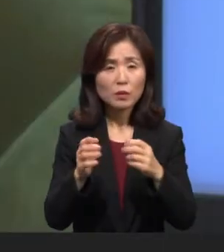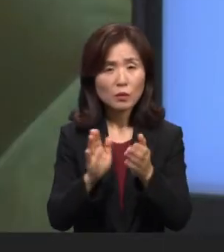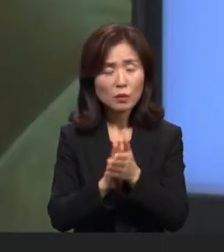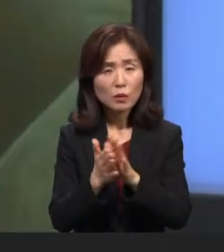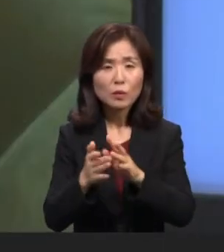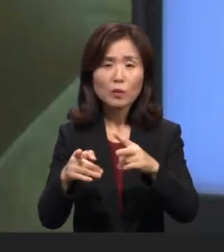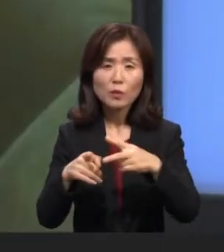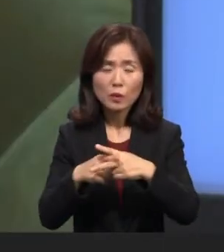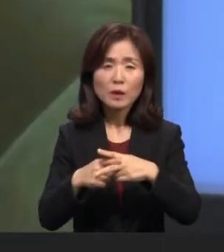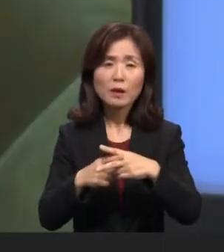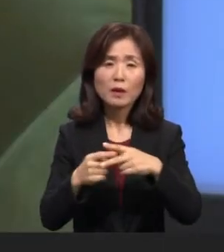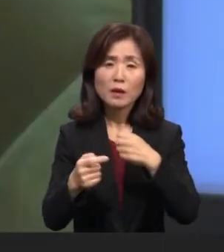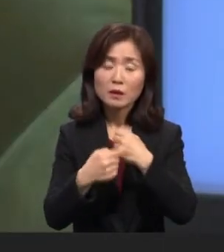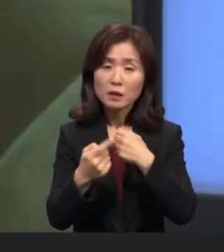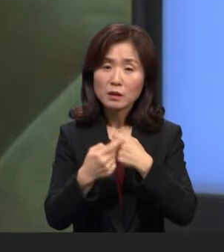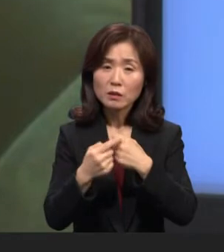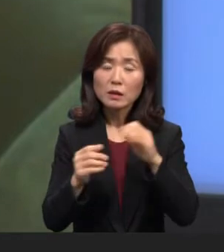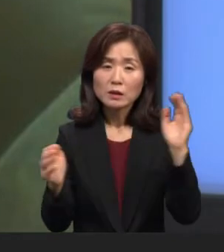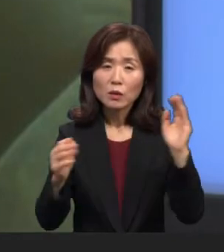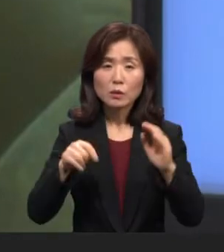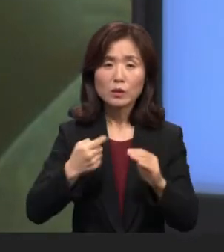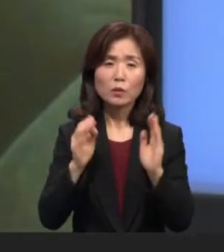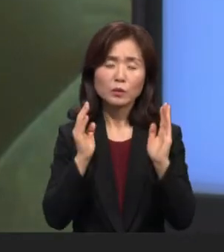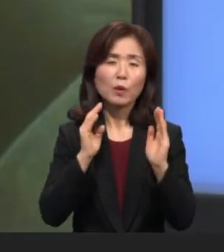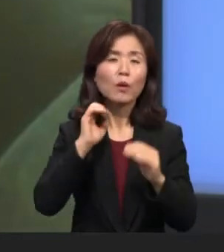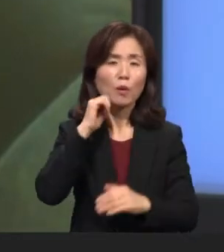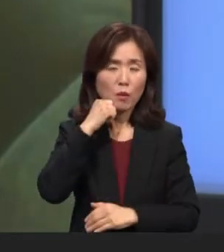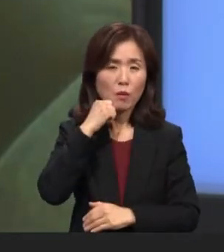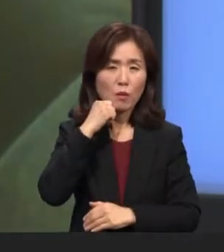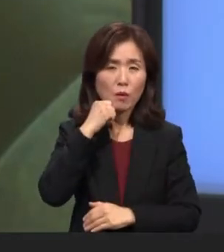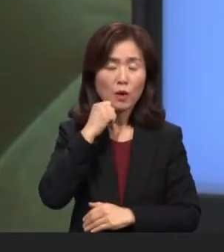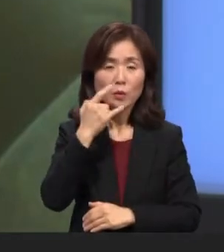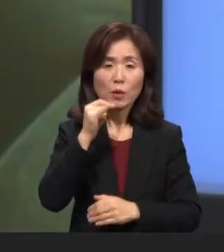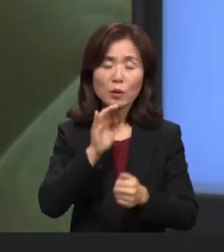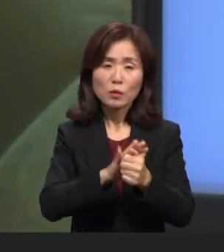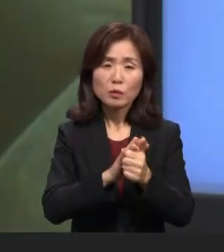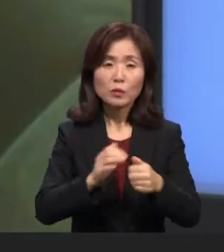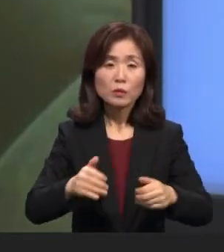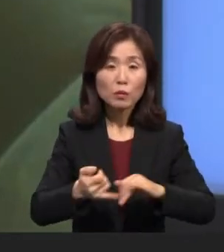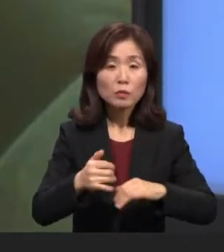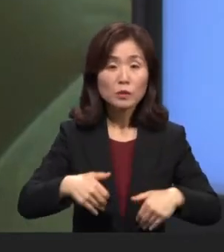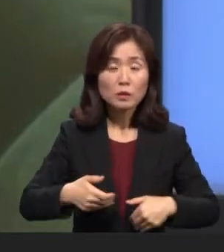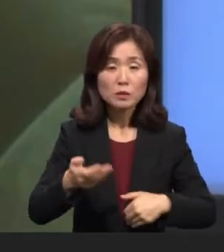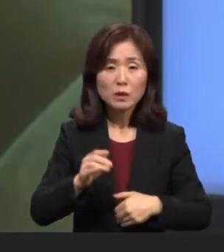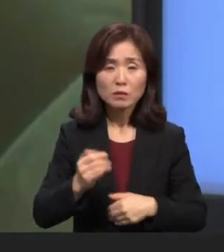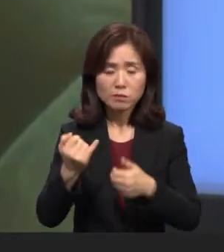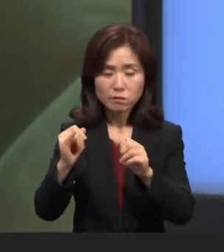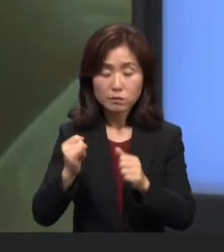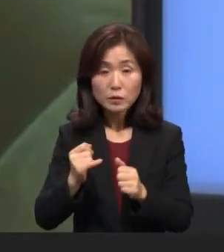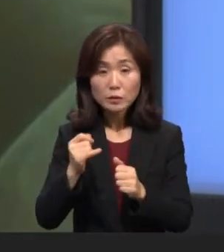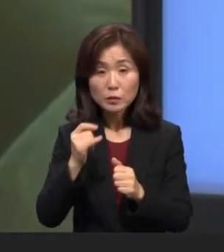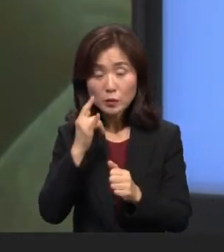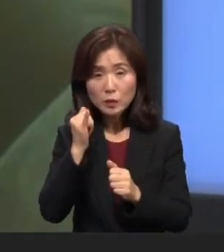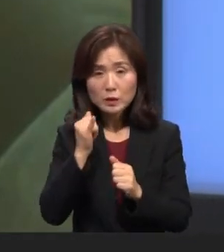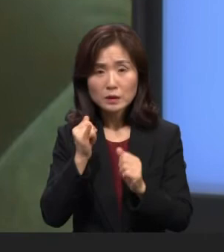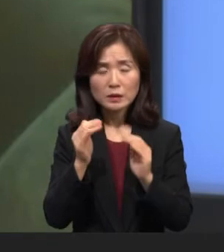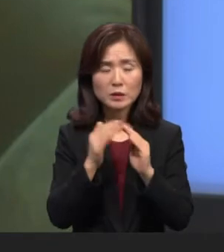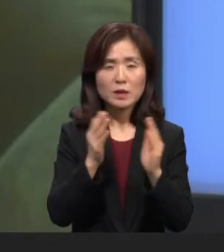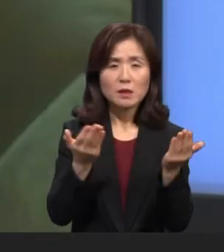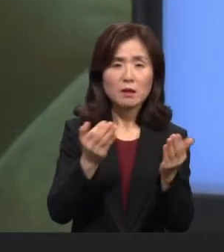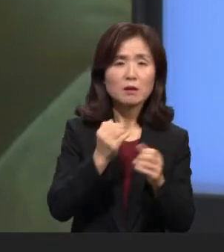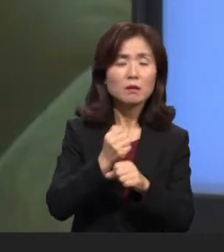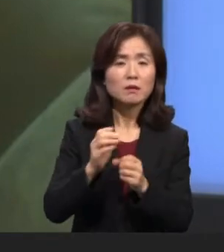원격 수업을 하기가 상당히 어렵습니다 부모 도우미 절실하지 만 맞벌이 부부들은 재택근무를 하더라도 업무 때문에 수업시간에